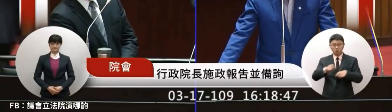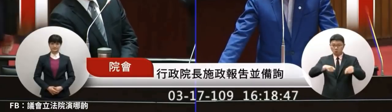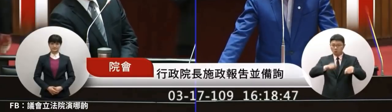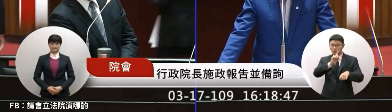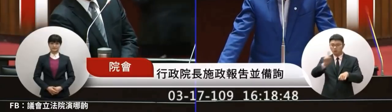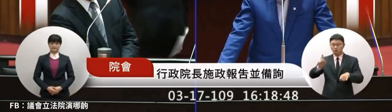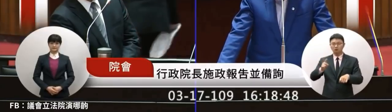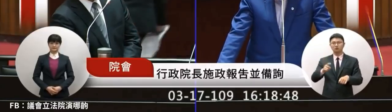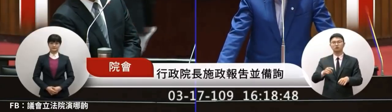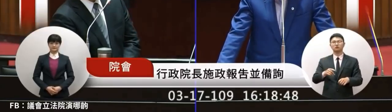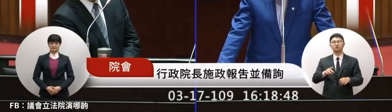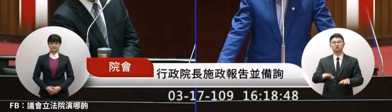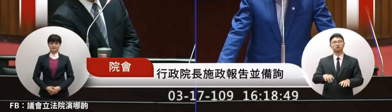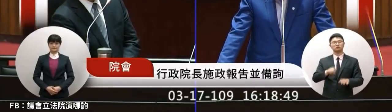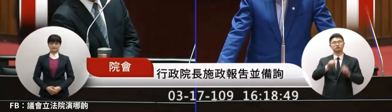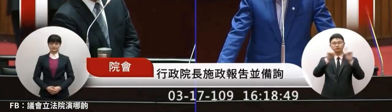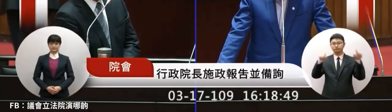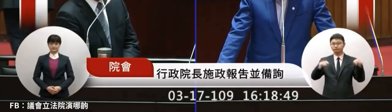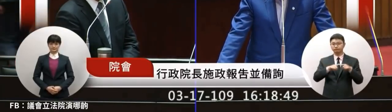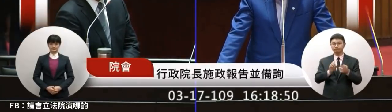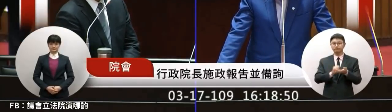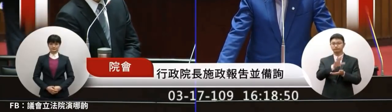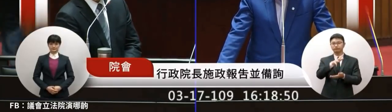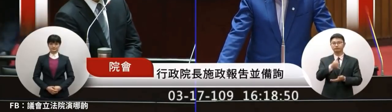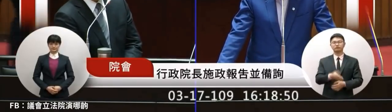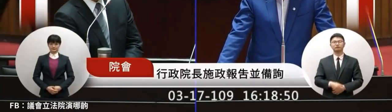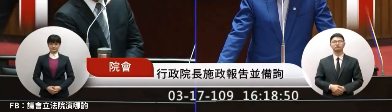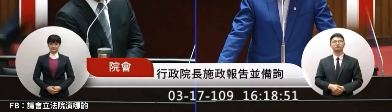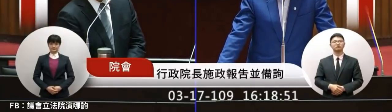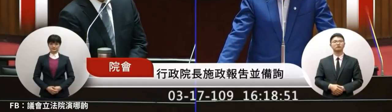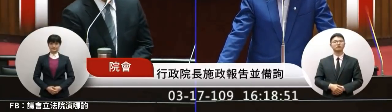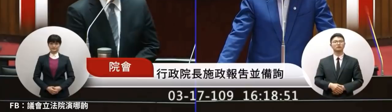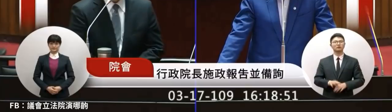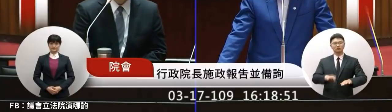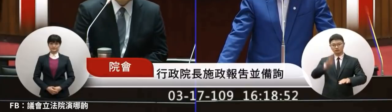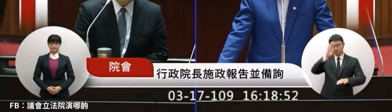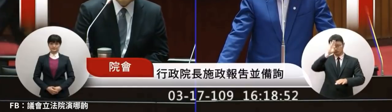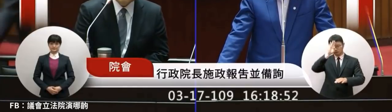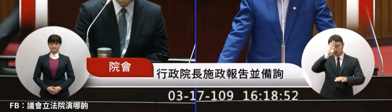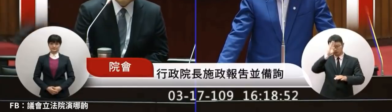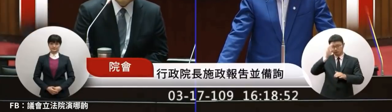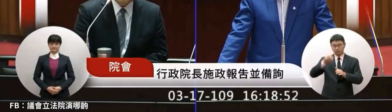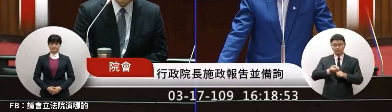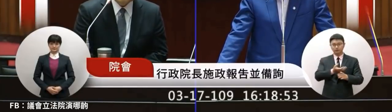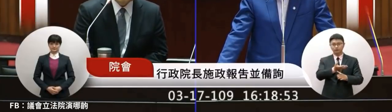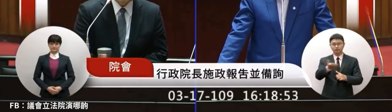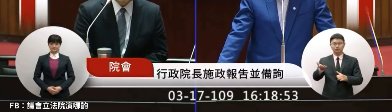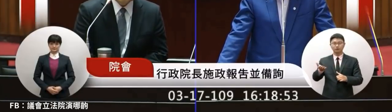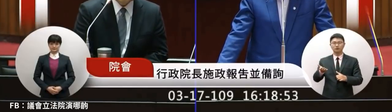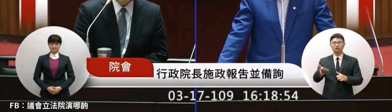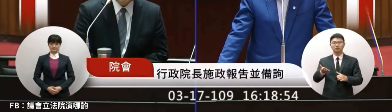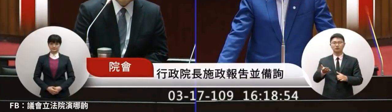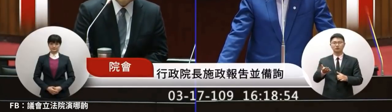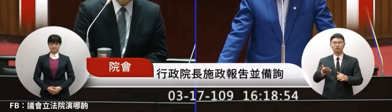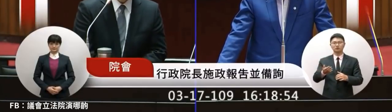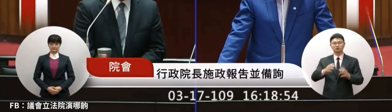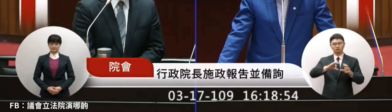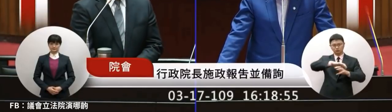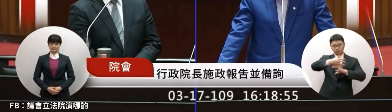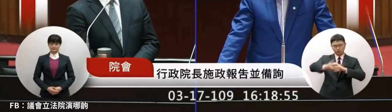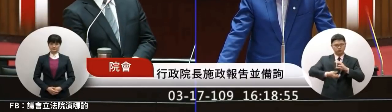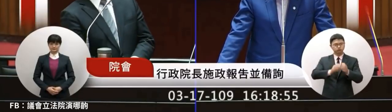你看。现在疫情呢、啊， 影响到全球各国，